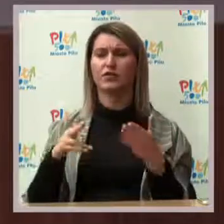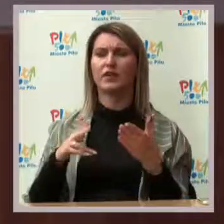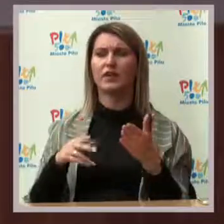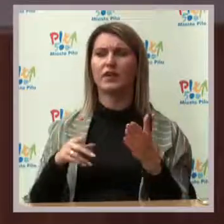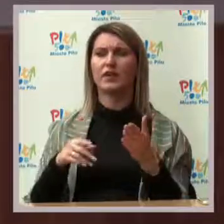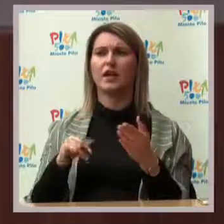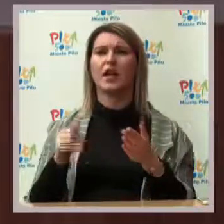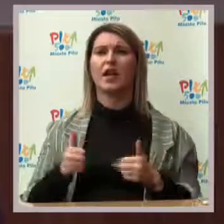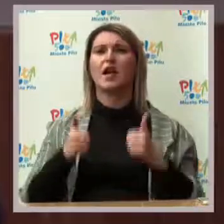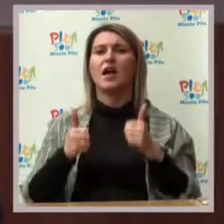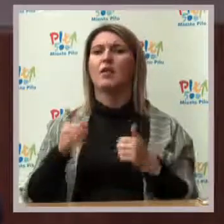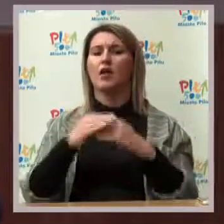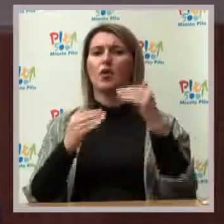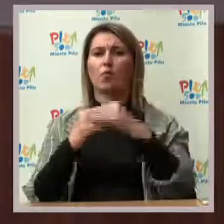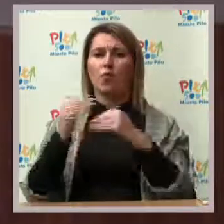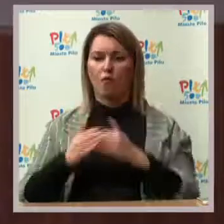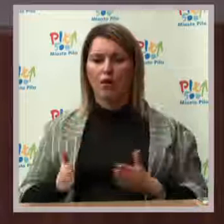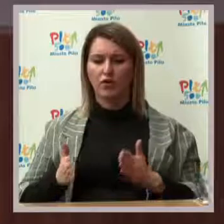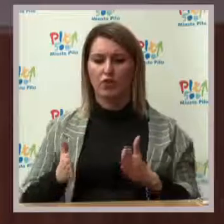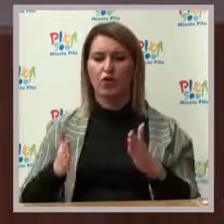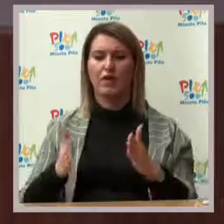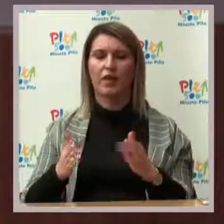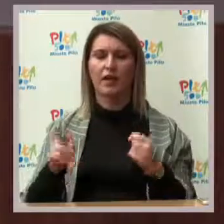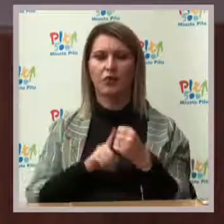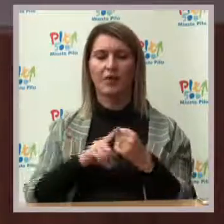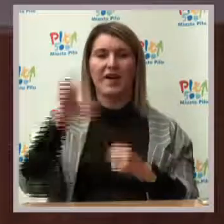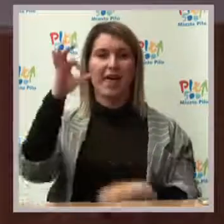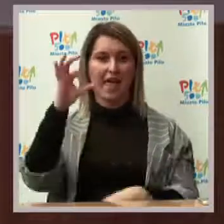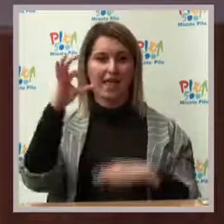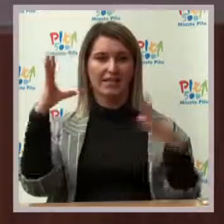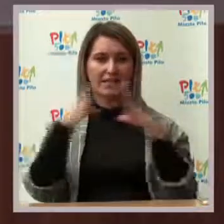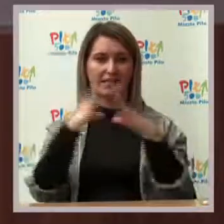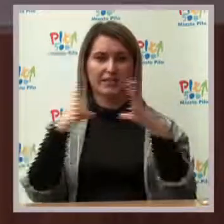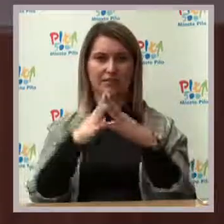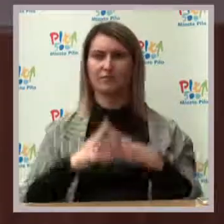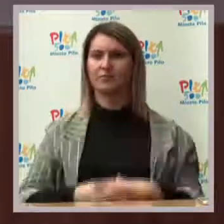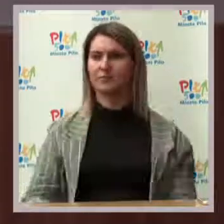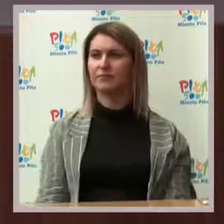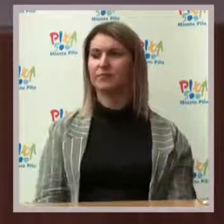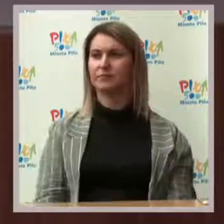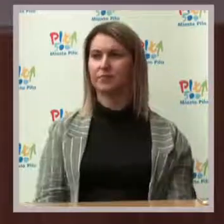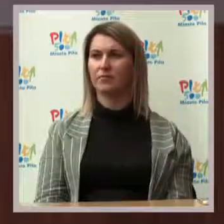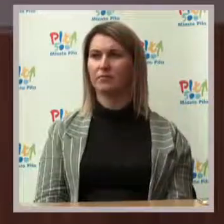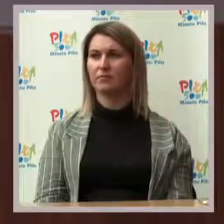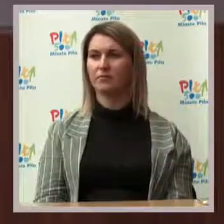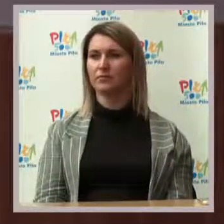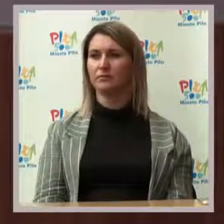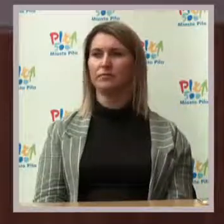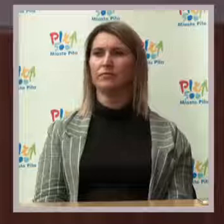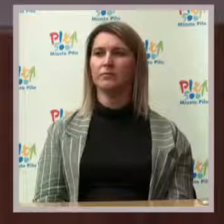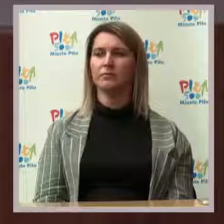drogi S10. Niezwykle ważna z punktu widzenia rozwoju miasta droga,